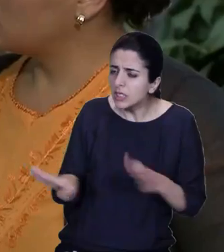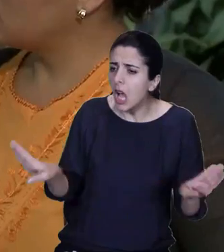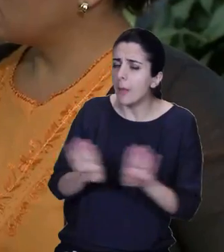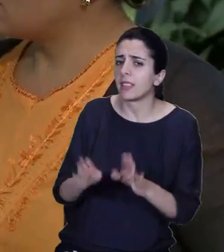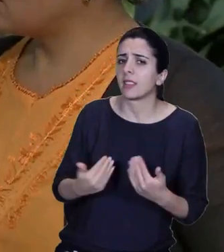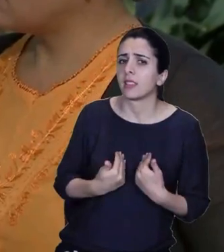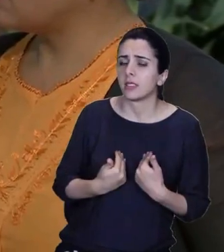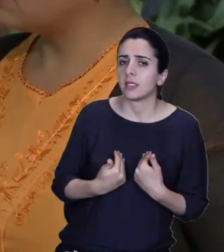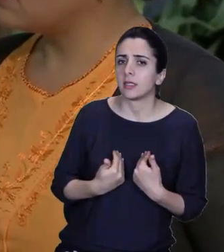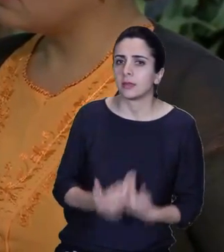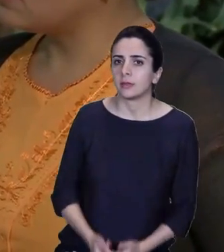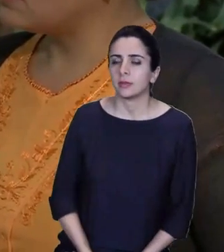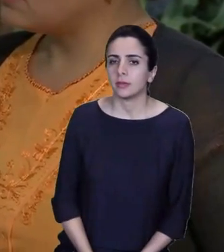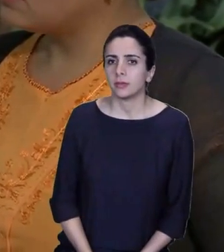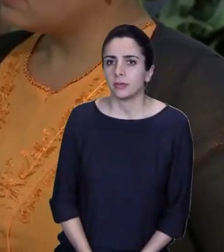ya.